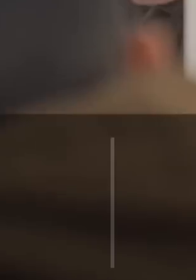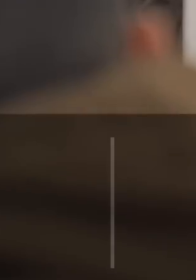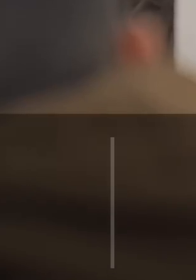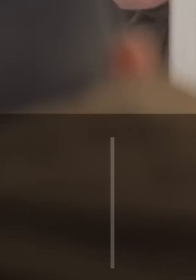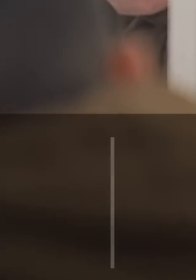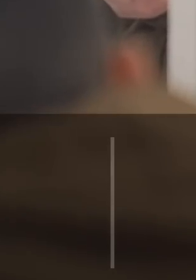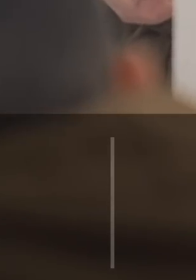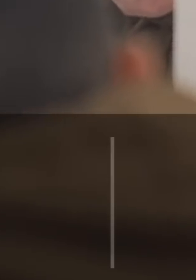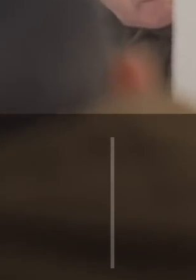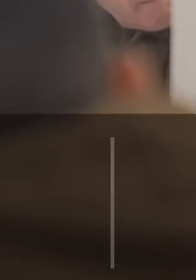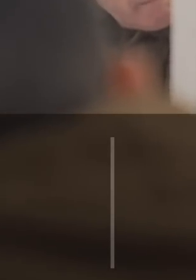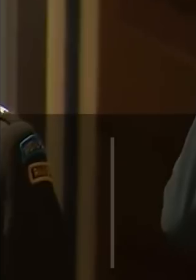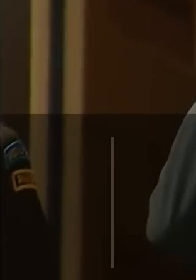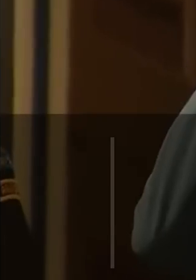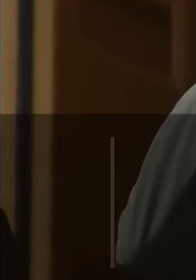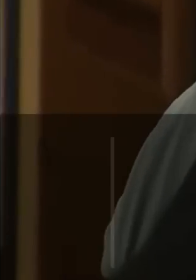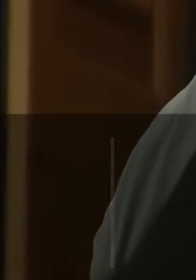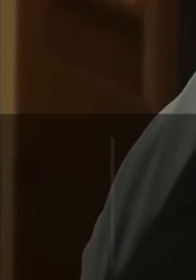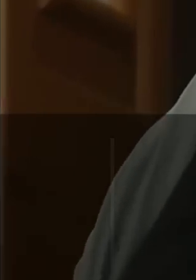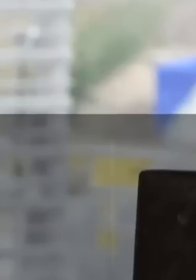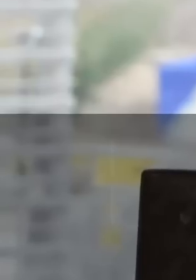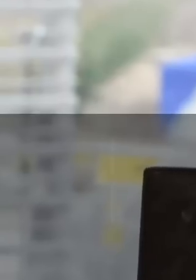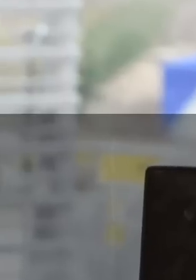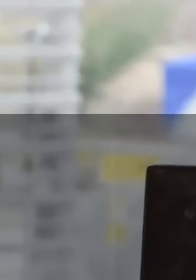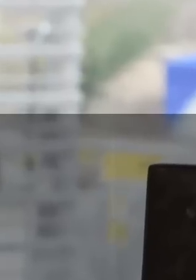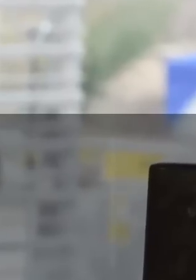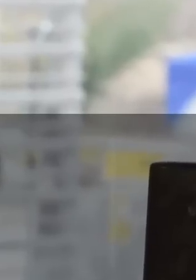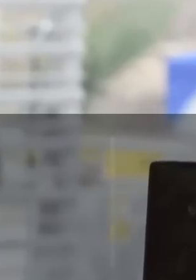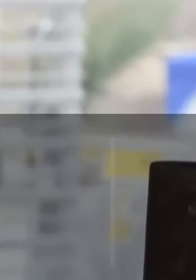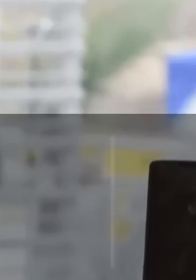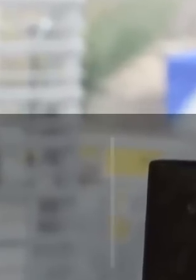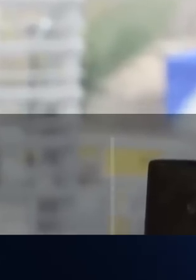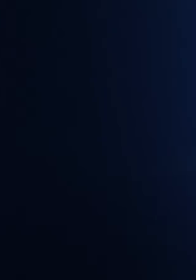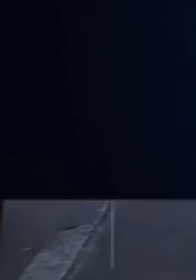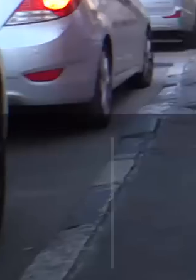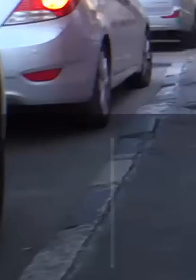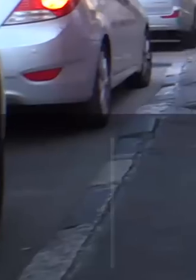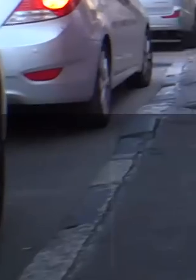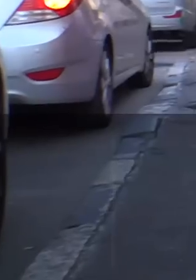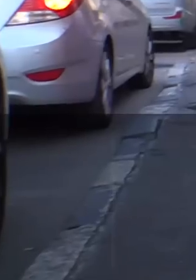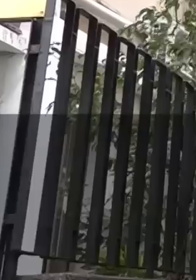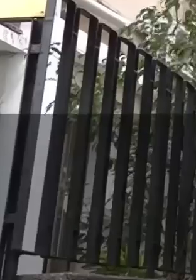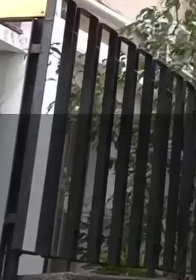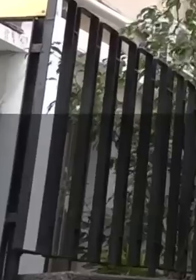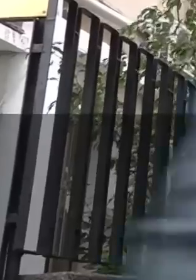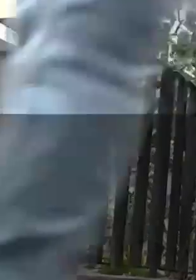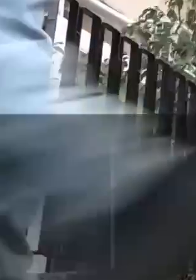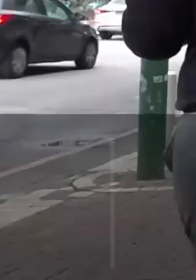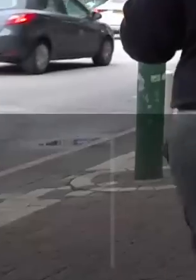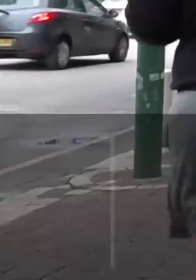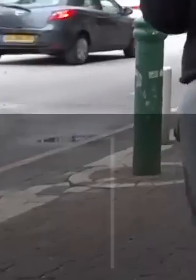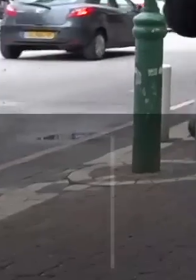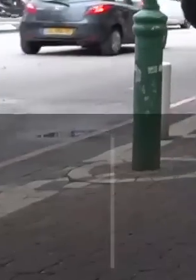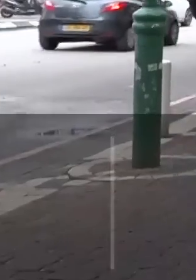נחשף. ביקורת על מפקדים ועיסוק בפוליטיקה. מיד גילי כהן עם הציטוטים. הערב במוסף של יפעת